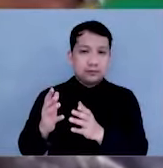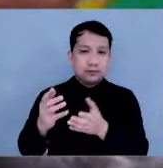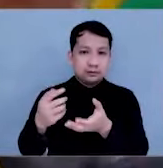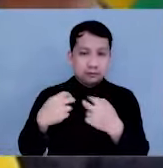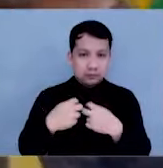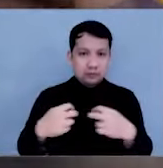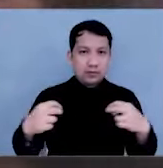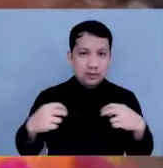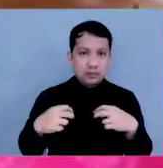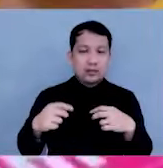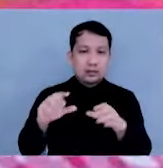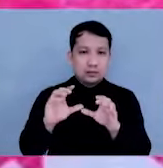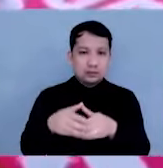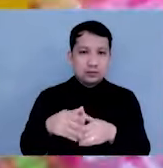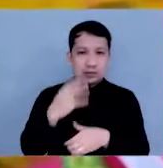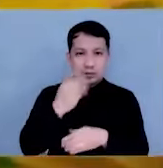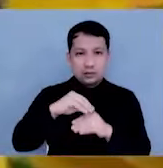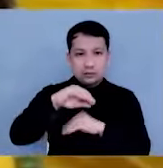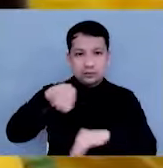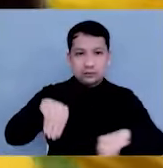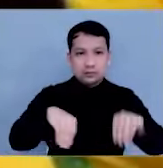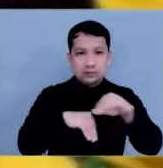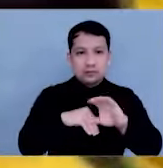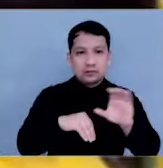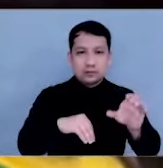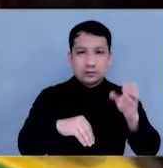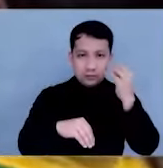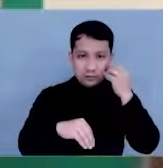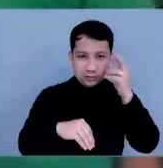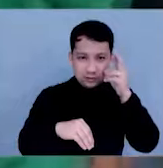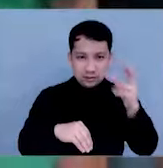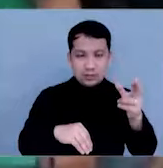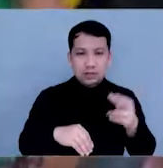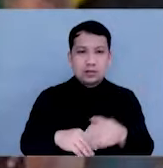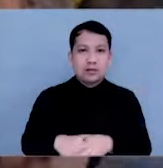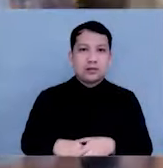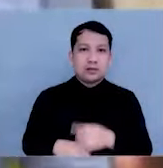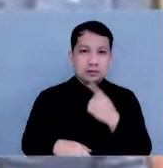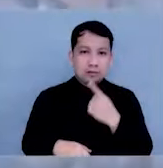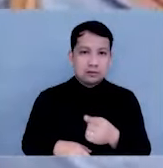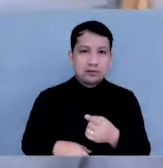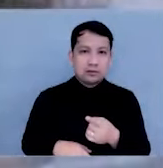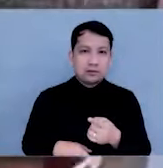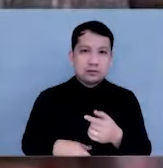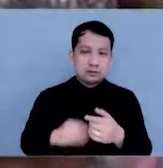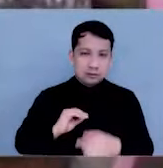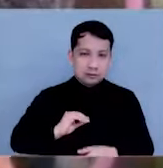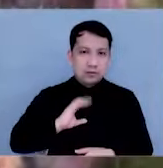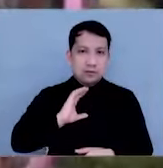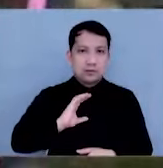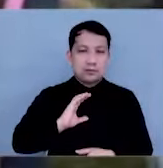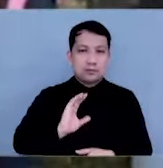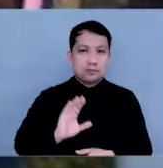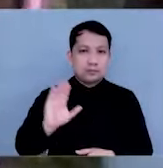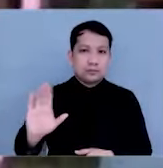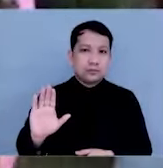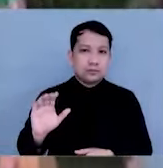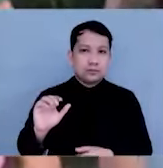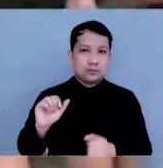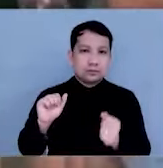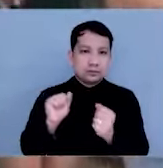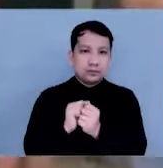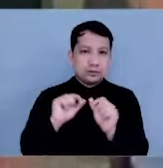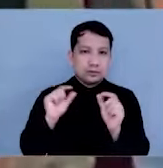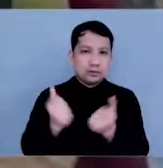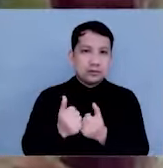ng partido kung sino ang ipapalit kay Rama. Sa kabila nito, mataas pa rin daw ang moral ng kanyang mga kapartido.